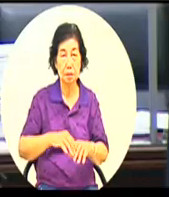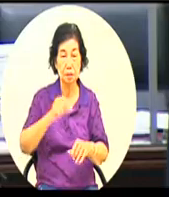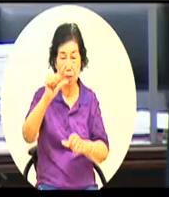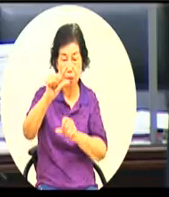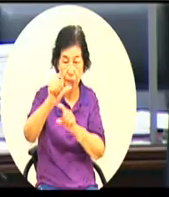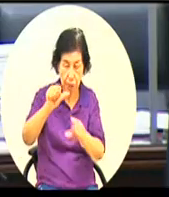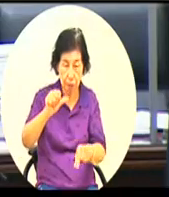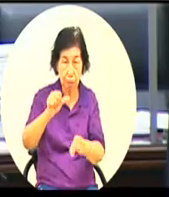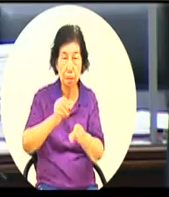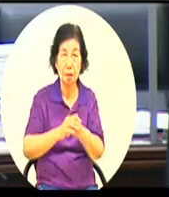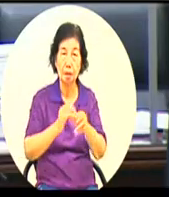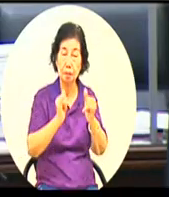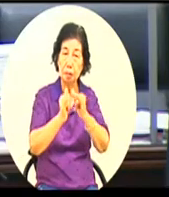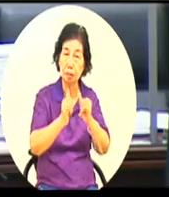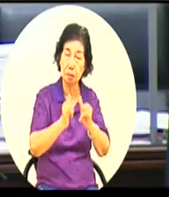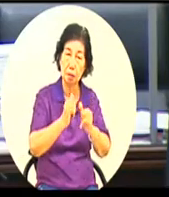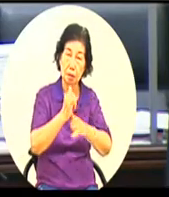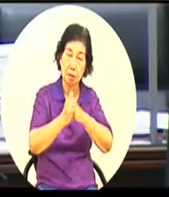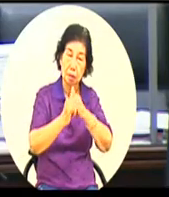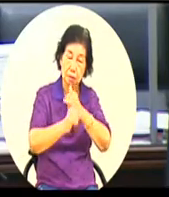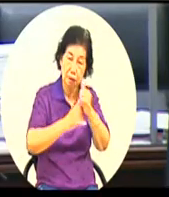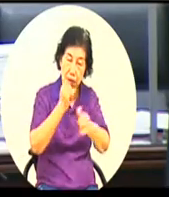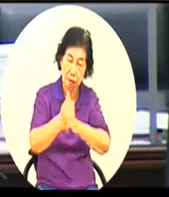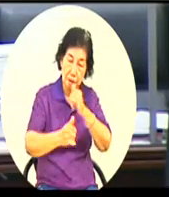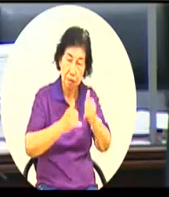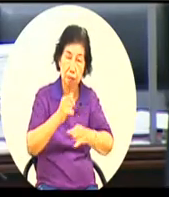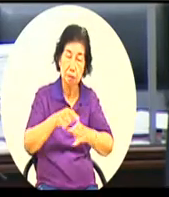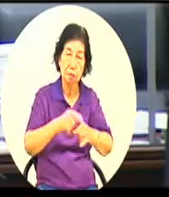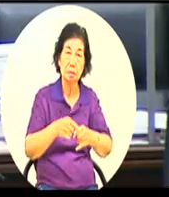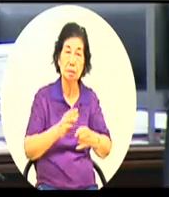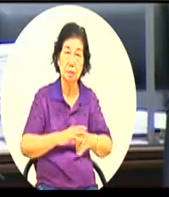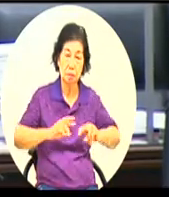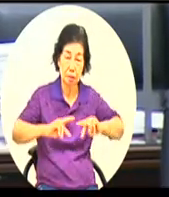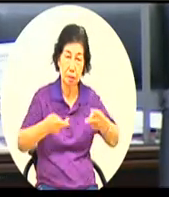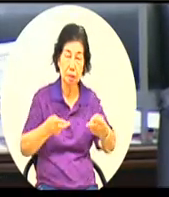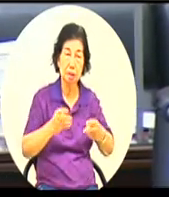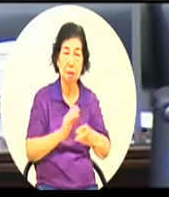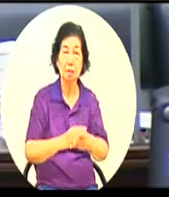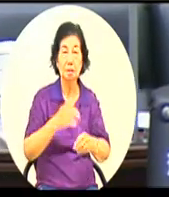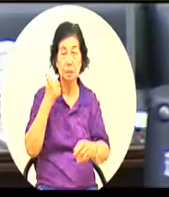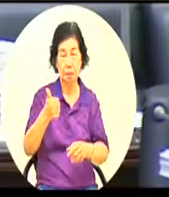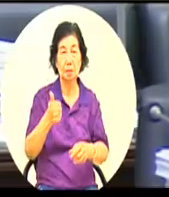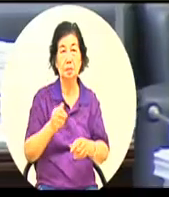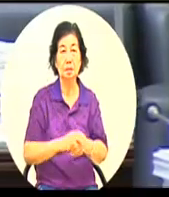吧。啊，无靠民调跳啊紧啊！